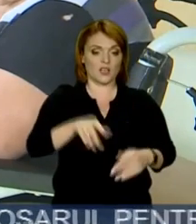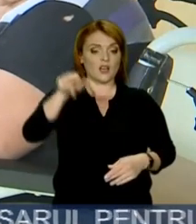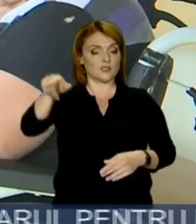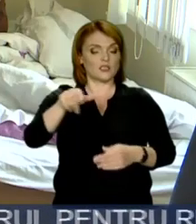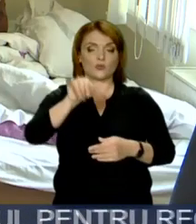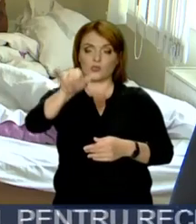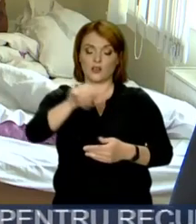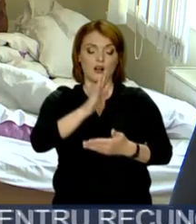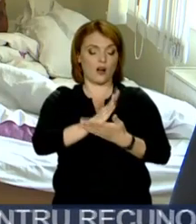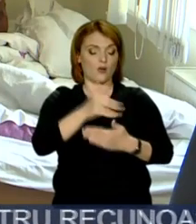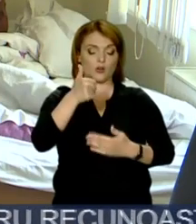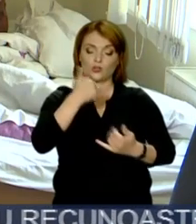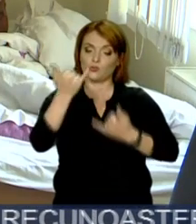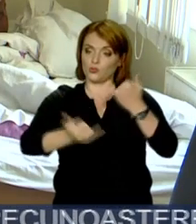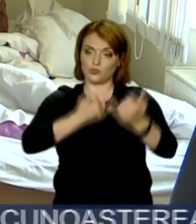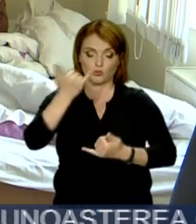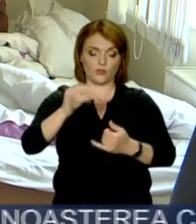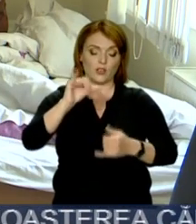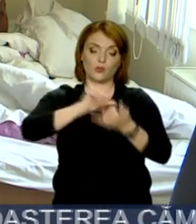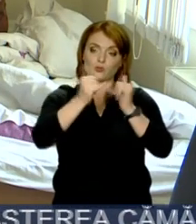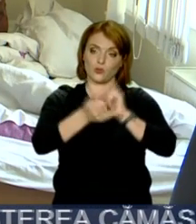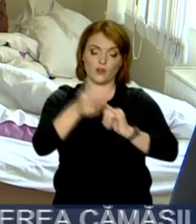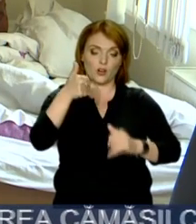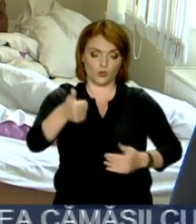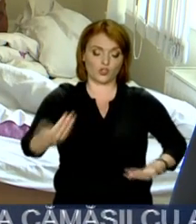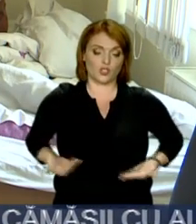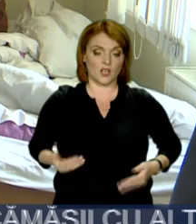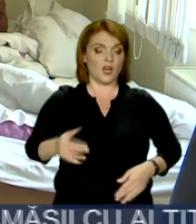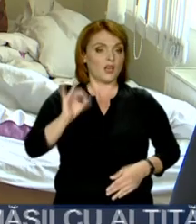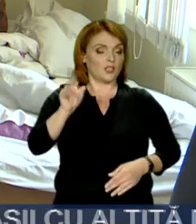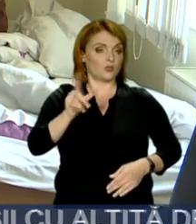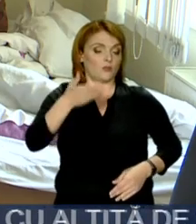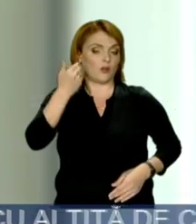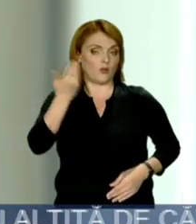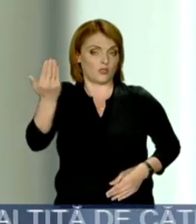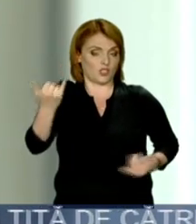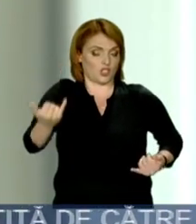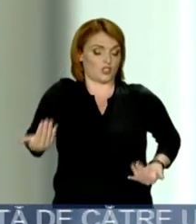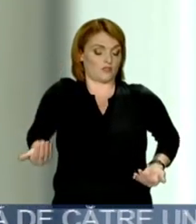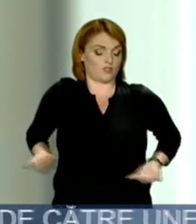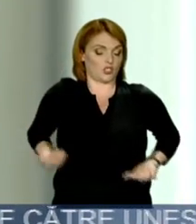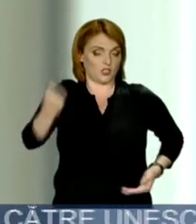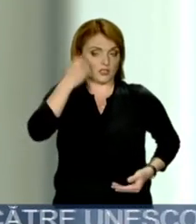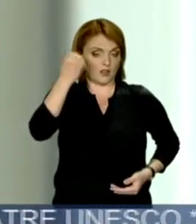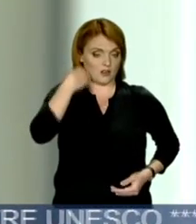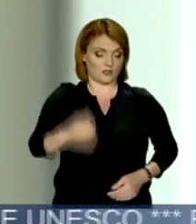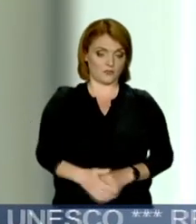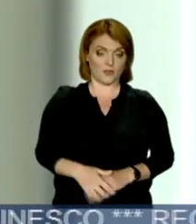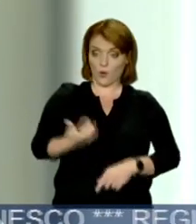bune, multă grijă și afecțiune, ceea ce le face mai ușoară povara bătrâneții și singurătății. Foarte bine.